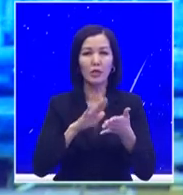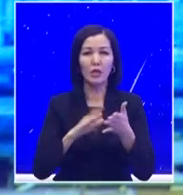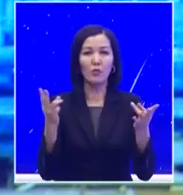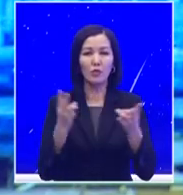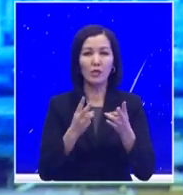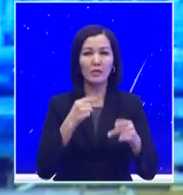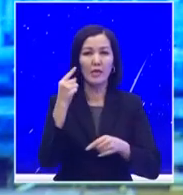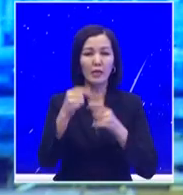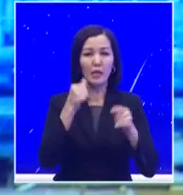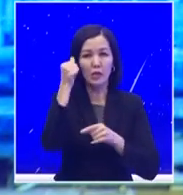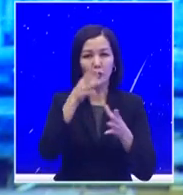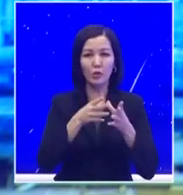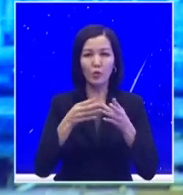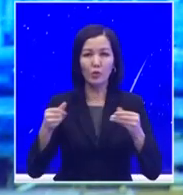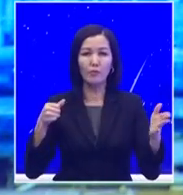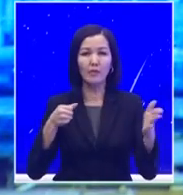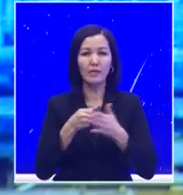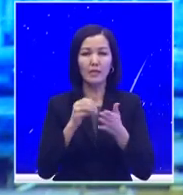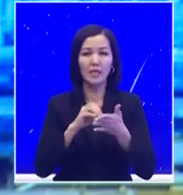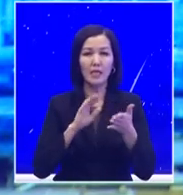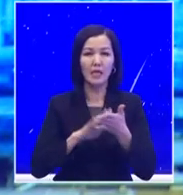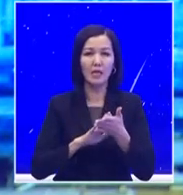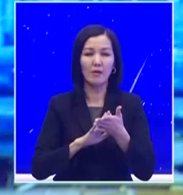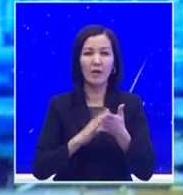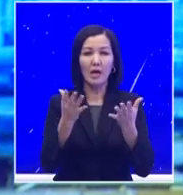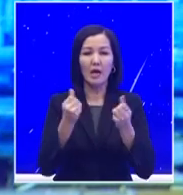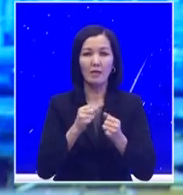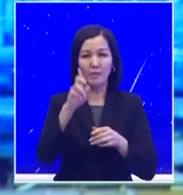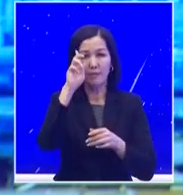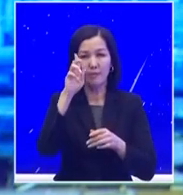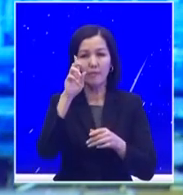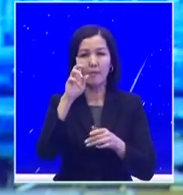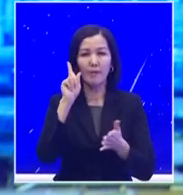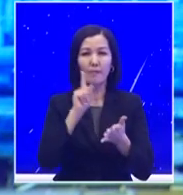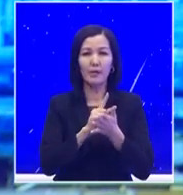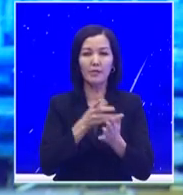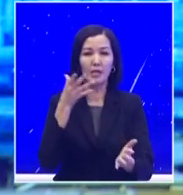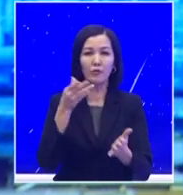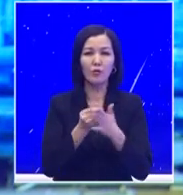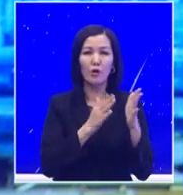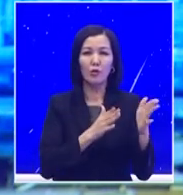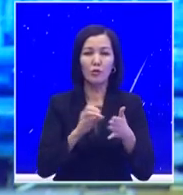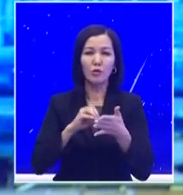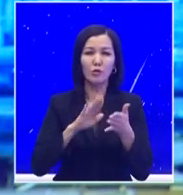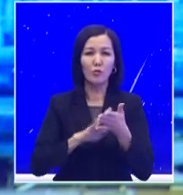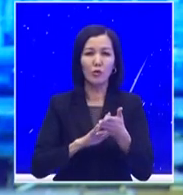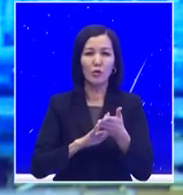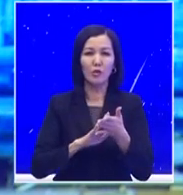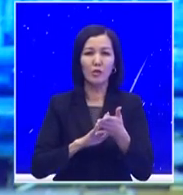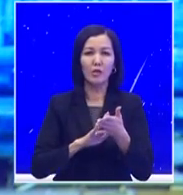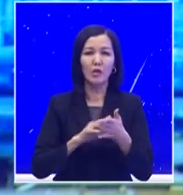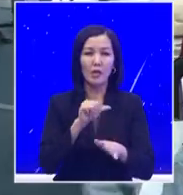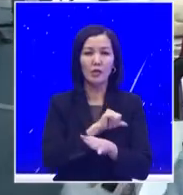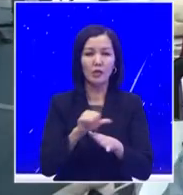келер жылдың көктеміне дейін олар тіркелуі алымымен мемлекеттік баж салығын төлеп тұрақты тіркеуге тұрады. Не